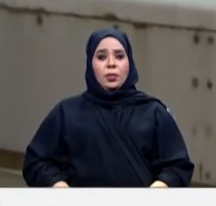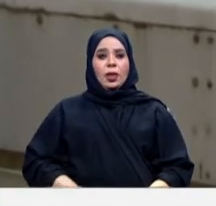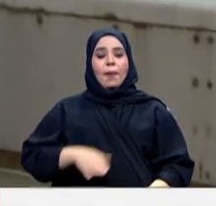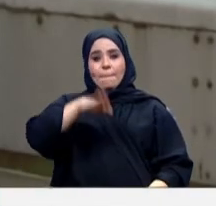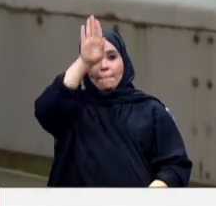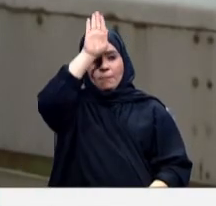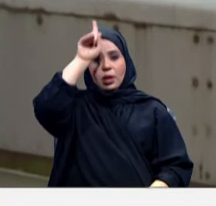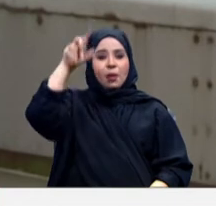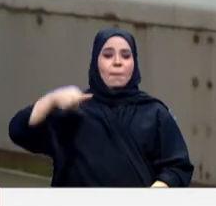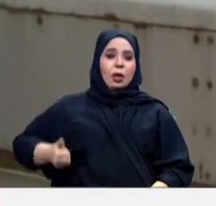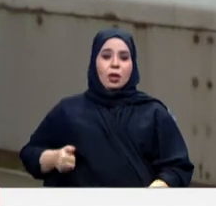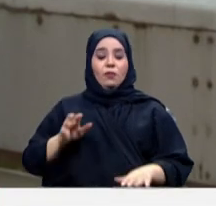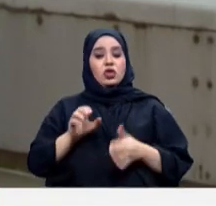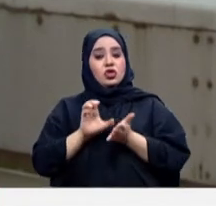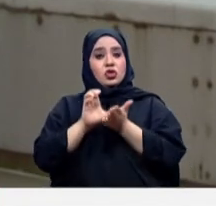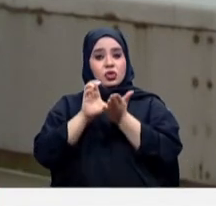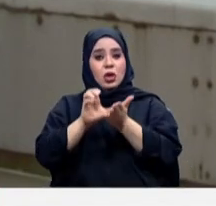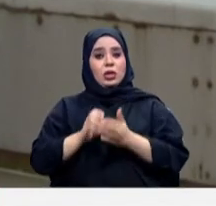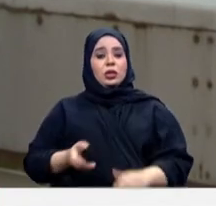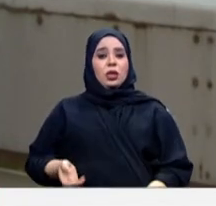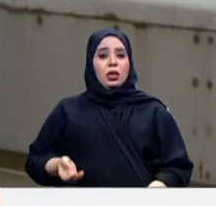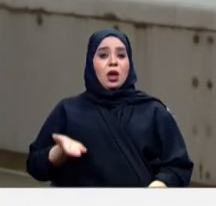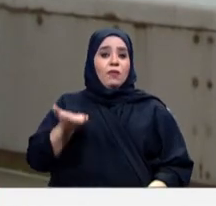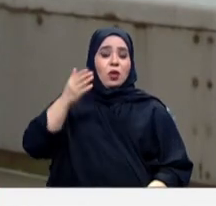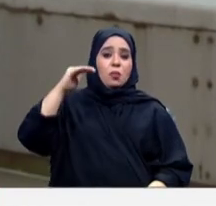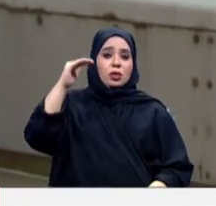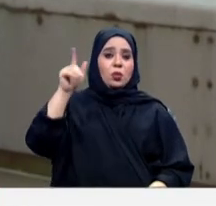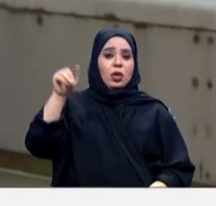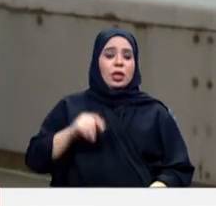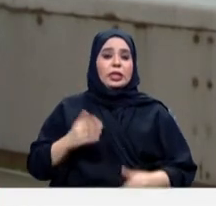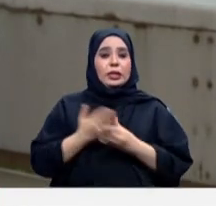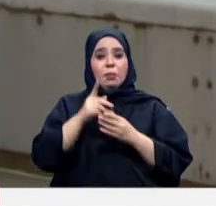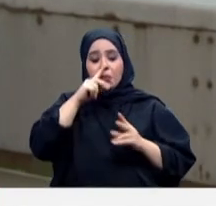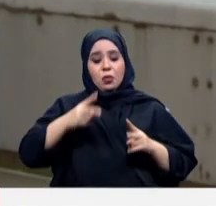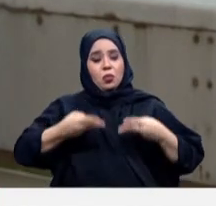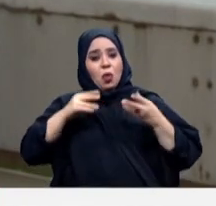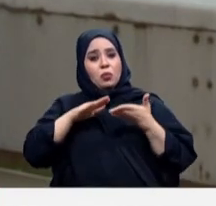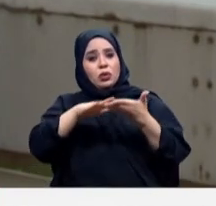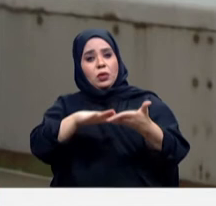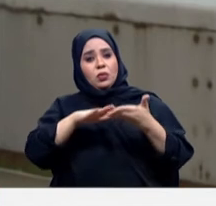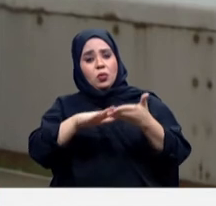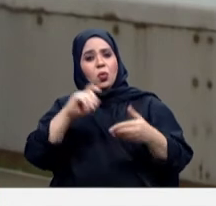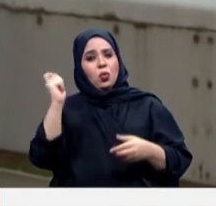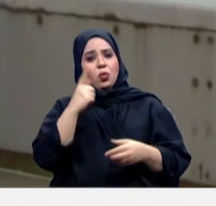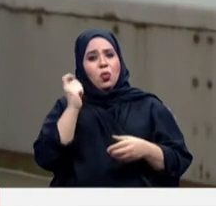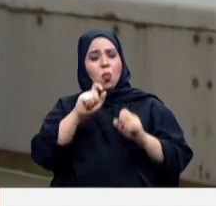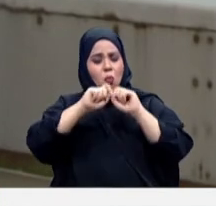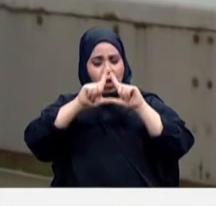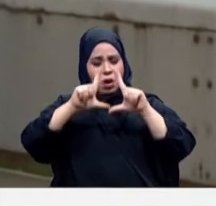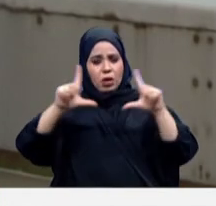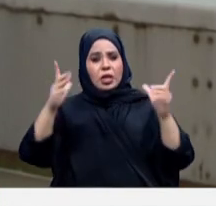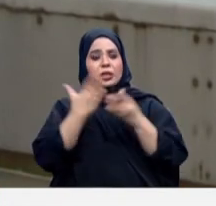رفيعة المستوى من الأمم المتحدة في مجال الصحة تقديرا لإسهاماتها المتميزة في مجال التنمية